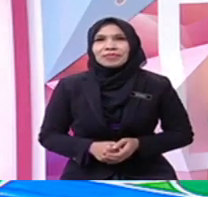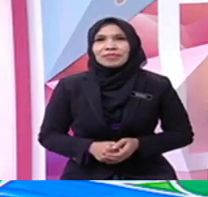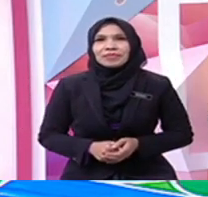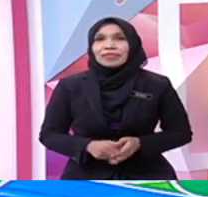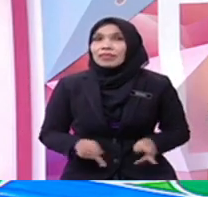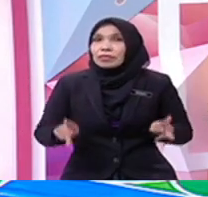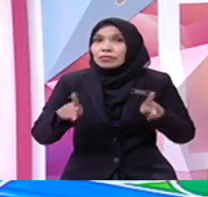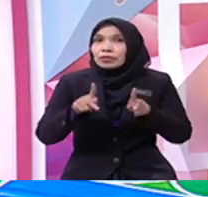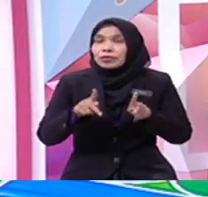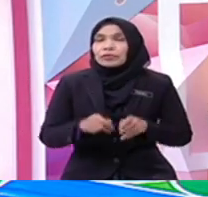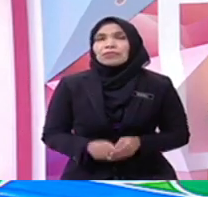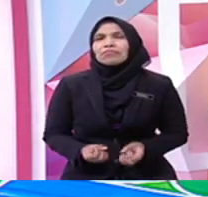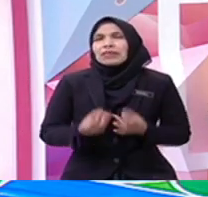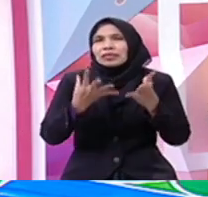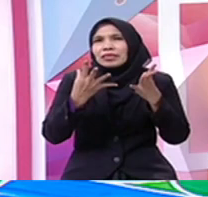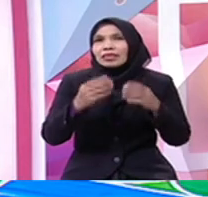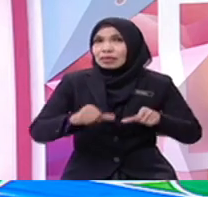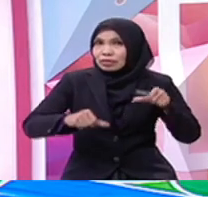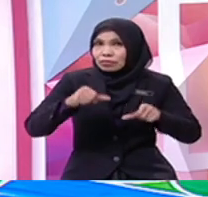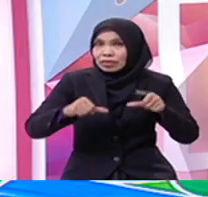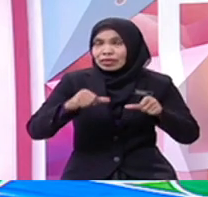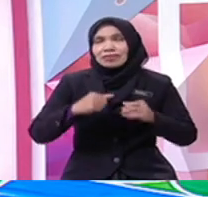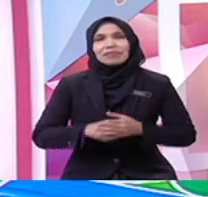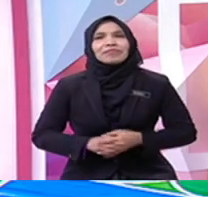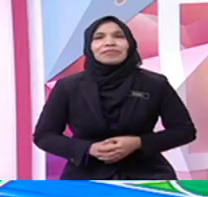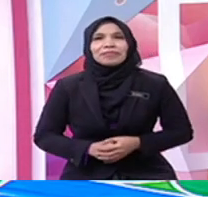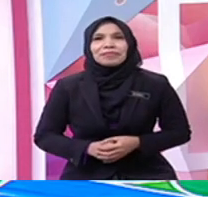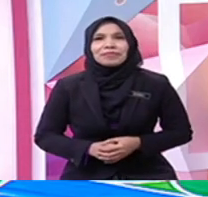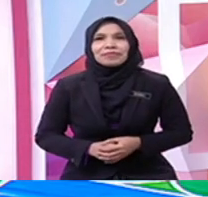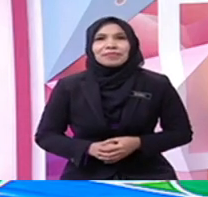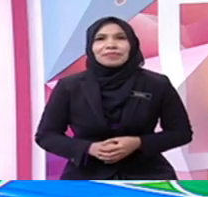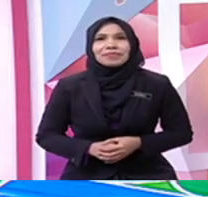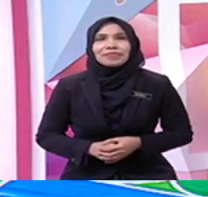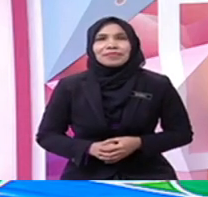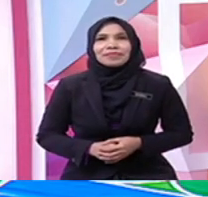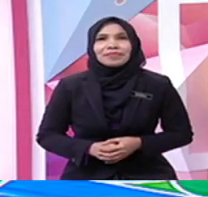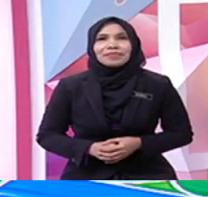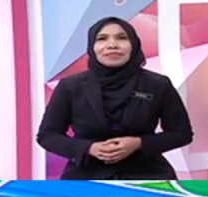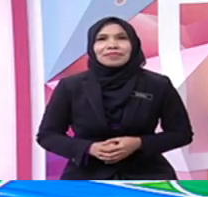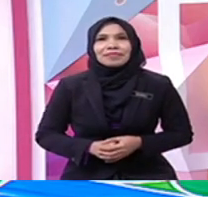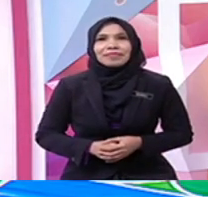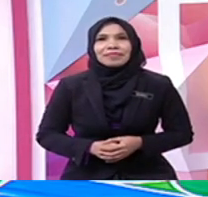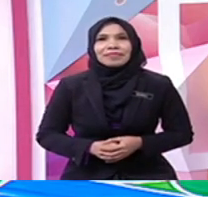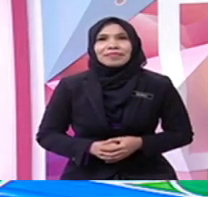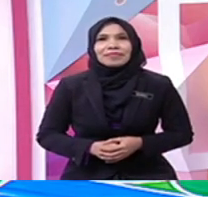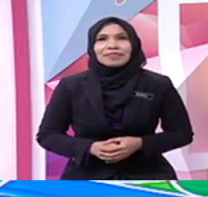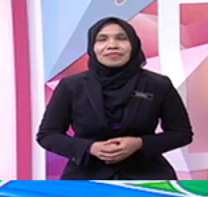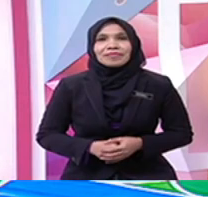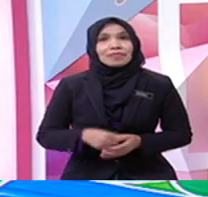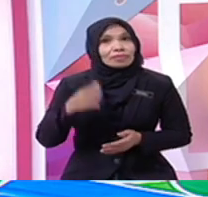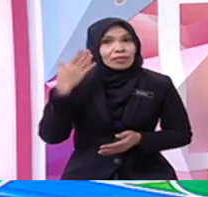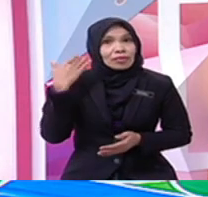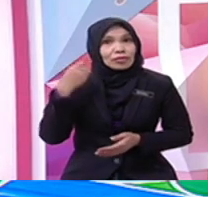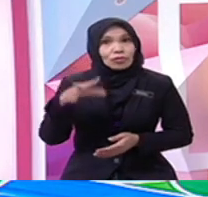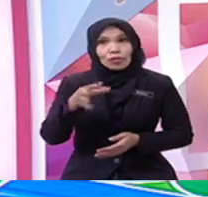juta di segmennya lakukan sedikit activities enam mereka yo betul juga